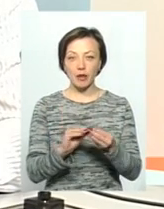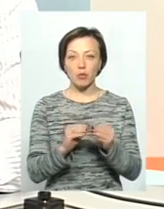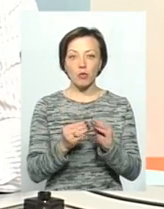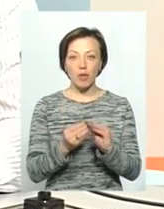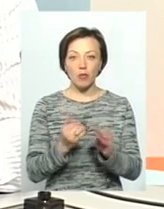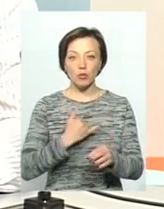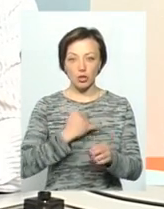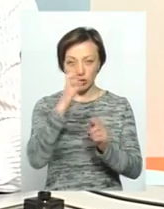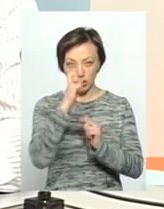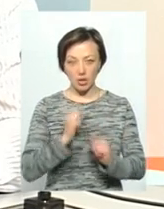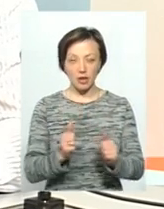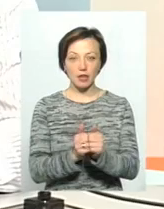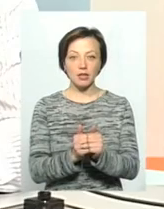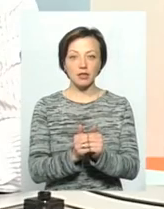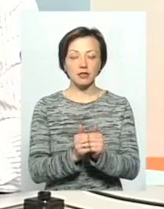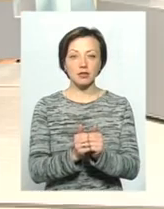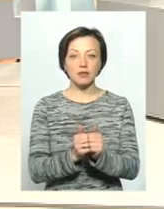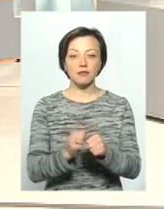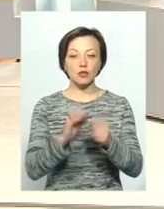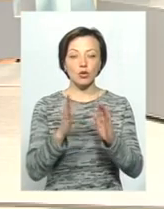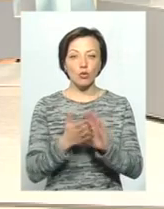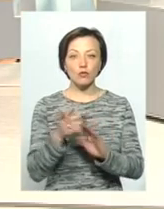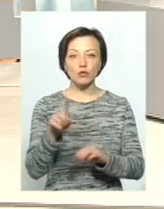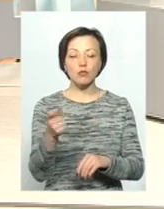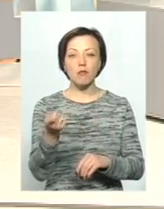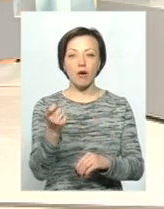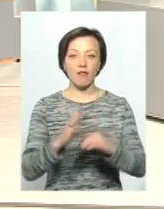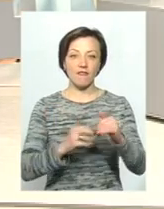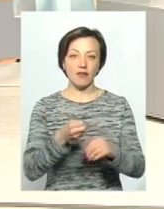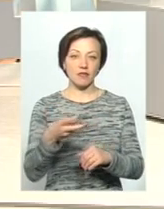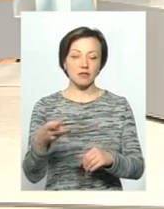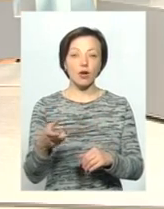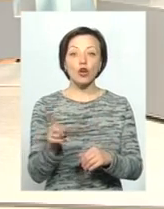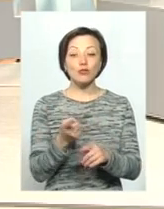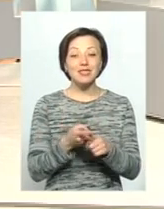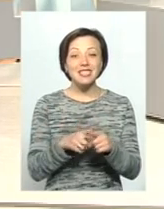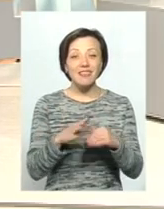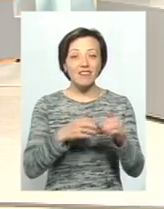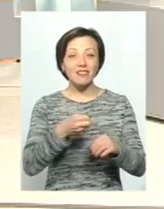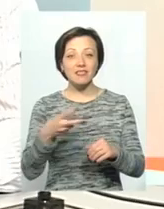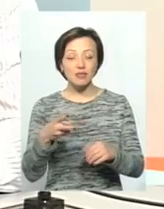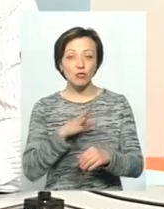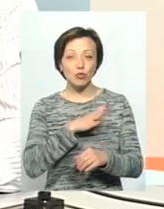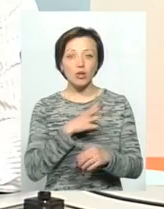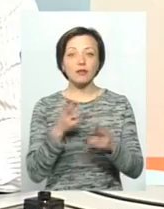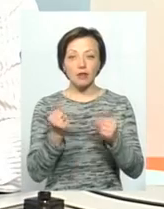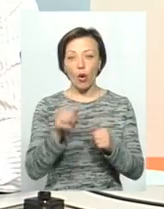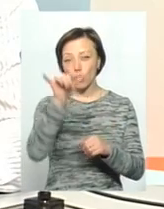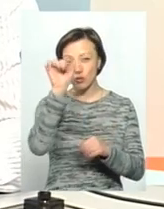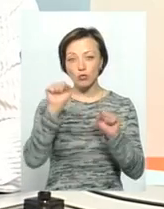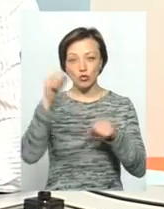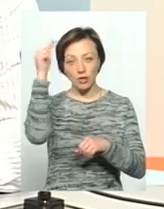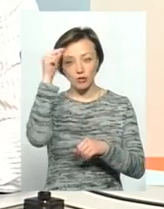в нашій країні, в країні в цілому, тому що дуже мало фахівців. Для того, щоб цих фахівців вирощувати, да, вони в училищі можуть